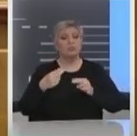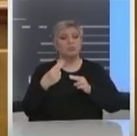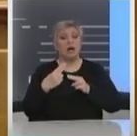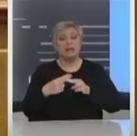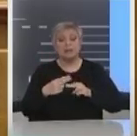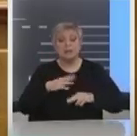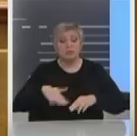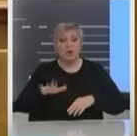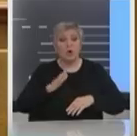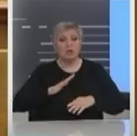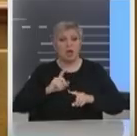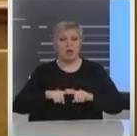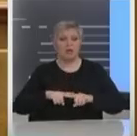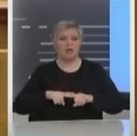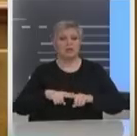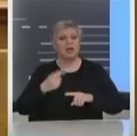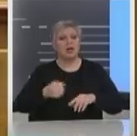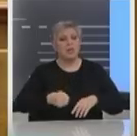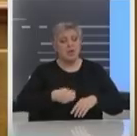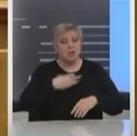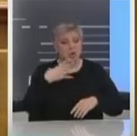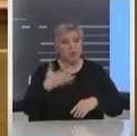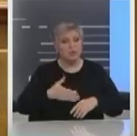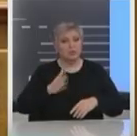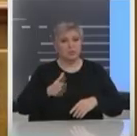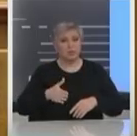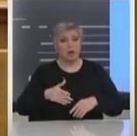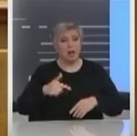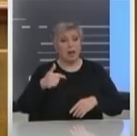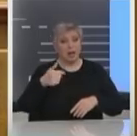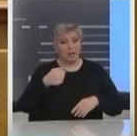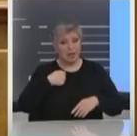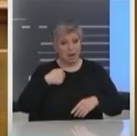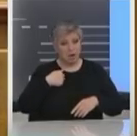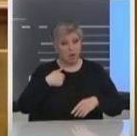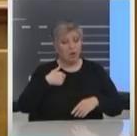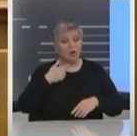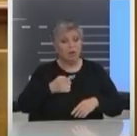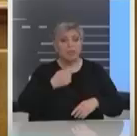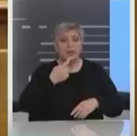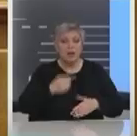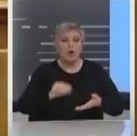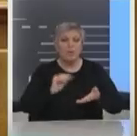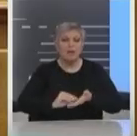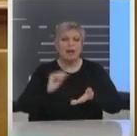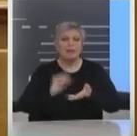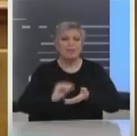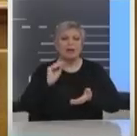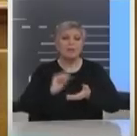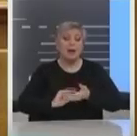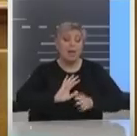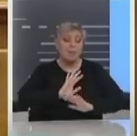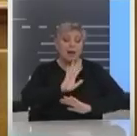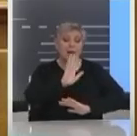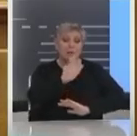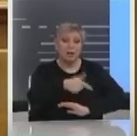αισθάνονται σήμερα όλες οι Ελληνίδες και όλοι οι Έλληνες. Δεν θα σταματήσω, δεν θα κουραστώ να το λέω, μέχρι να φύγετε και να